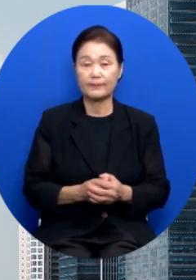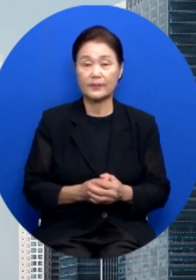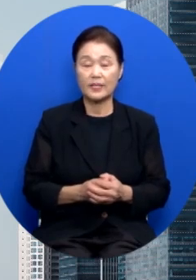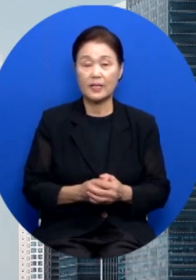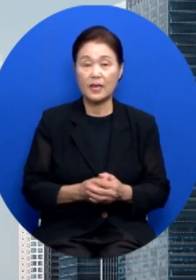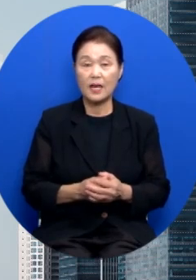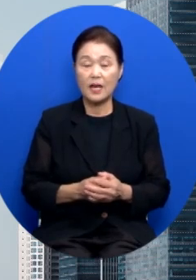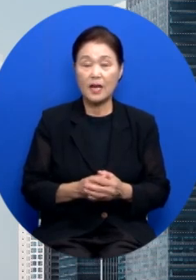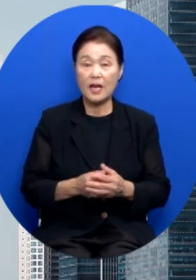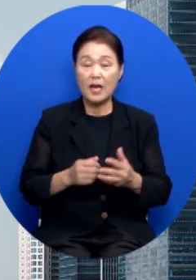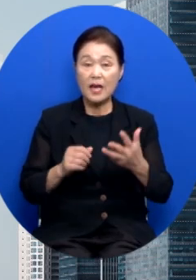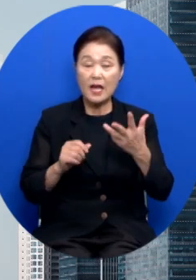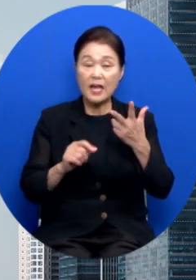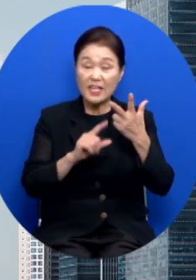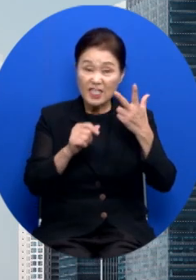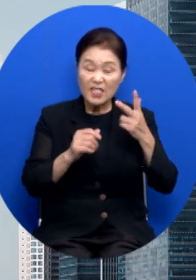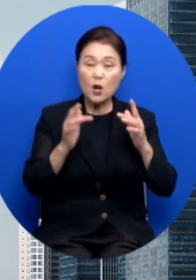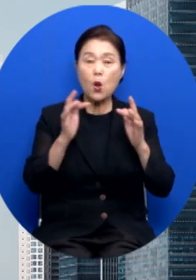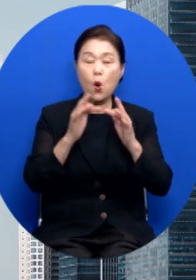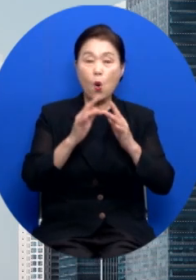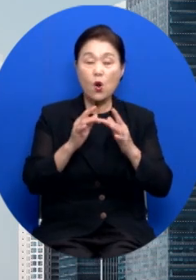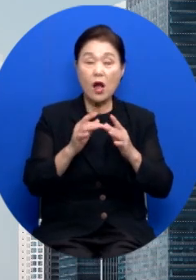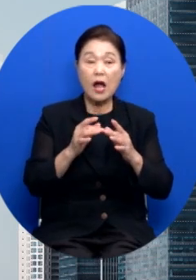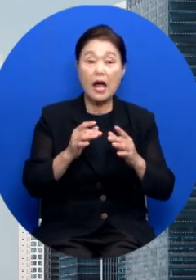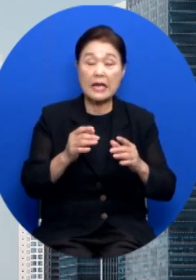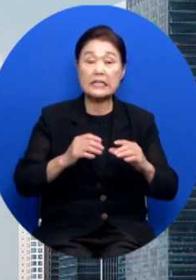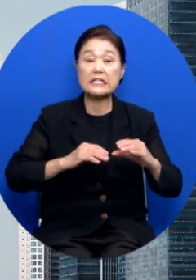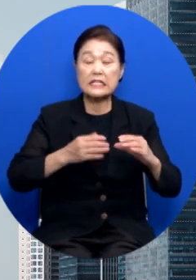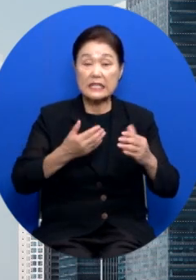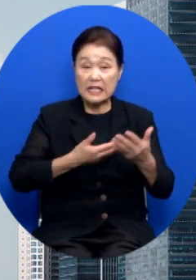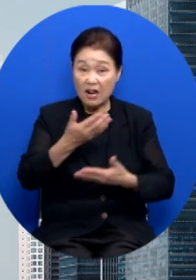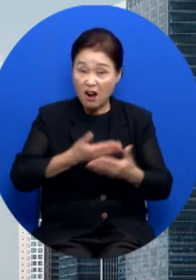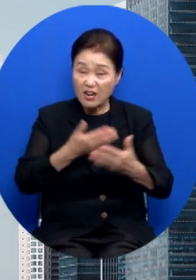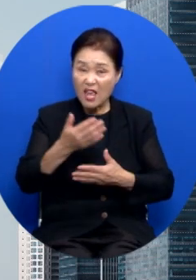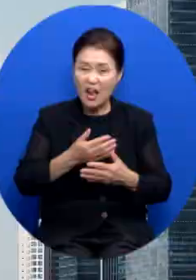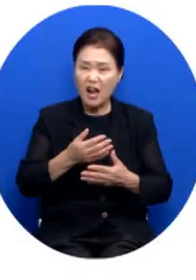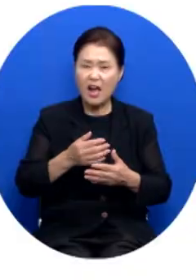7월 온라인 쇼핑 거래액이 역대 최저 증가율을 기록했습니다.